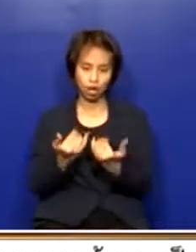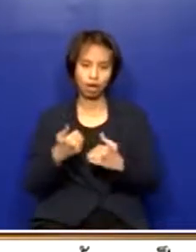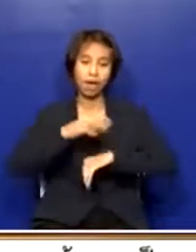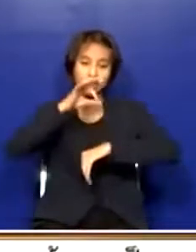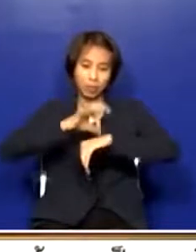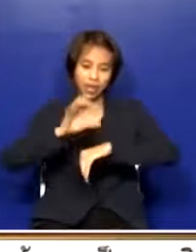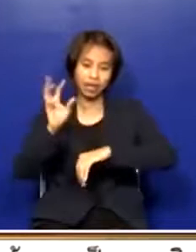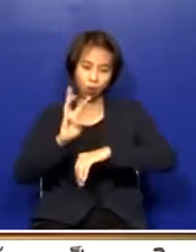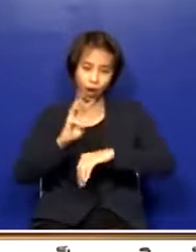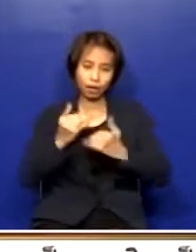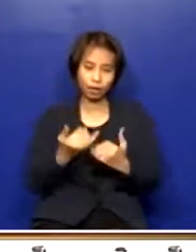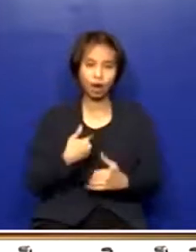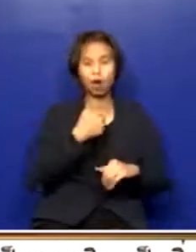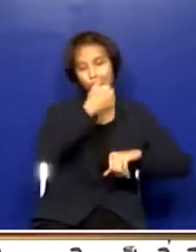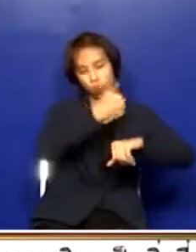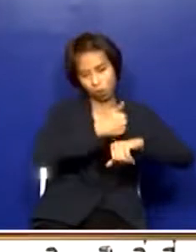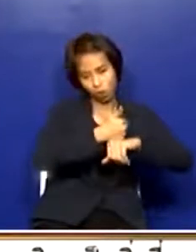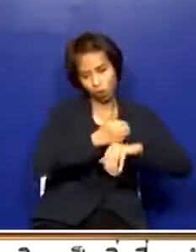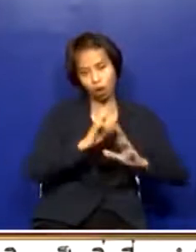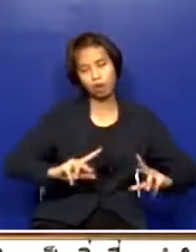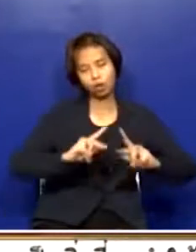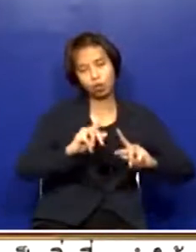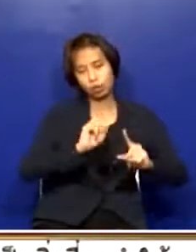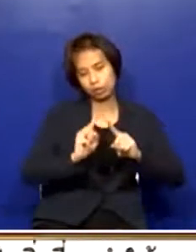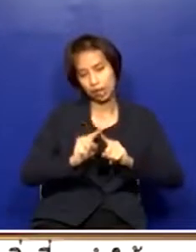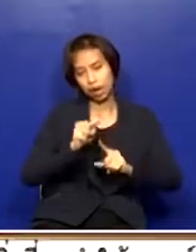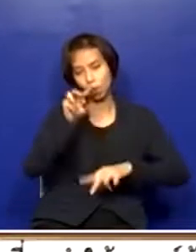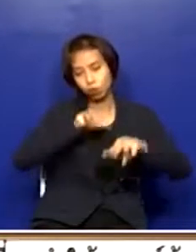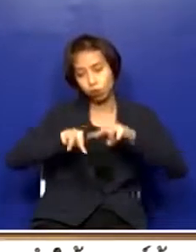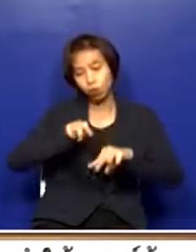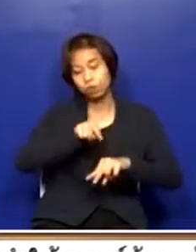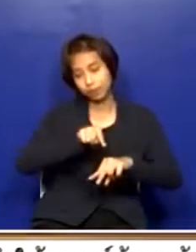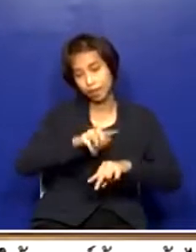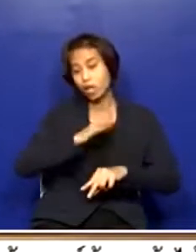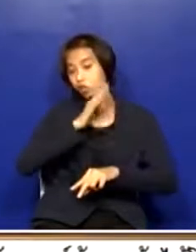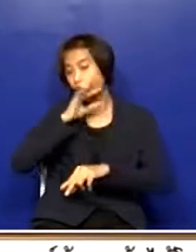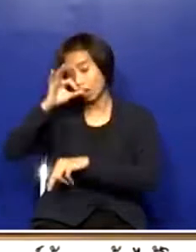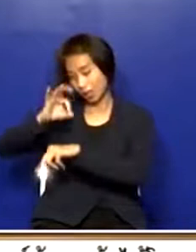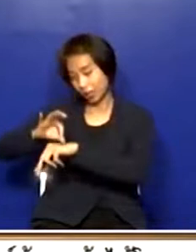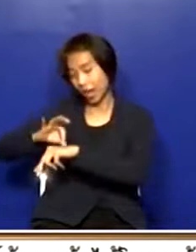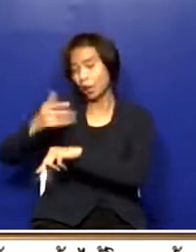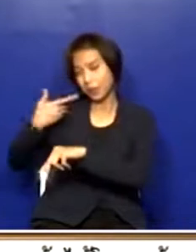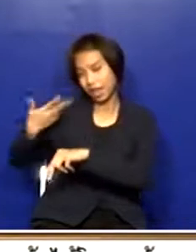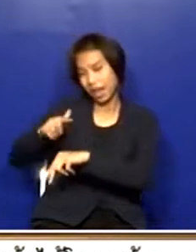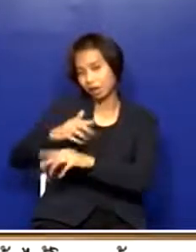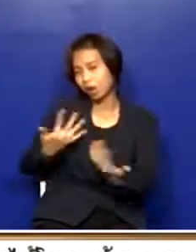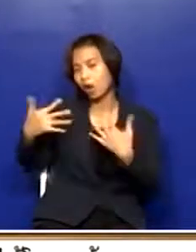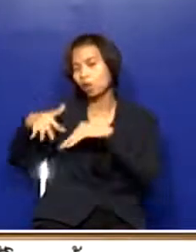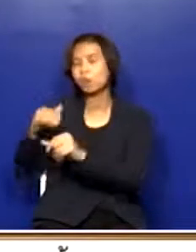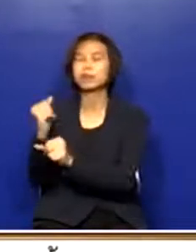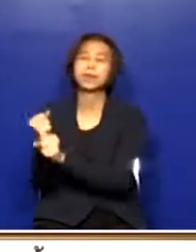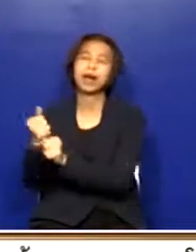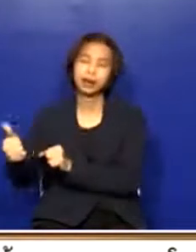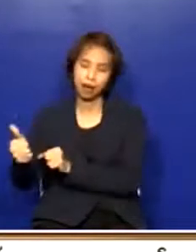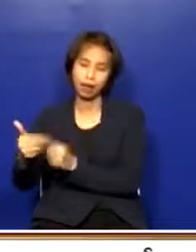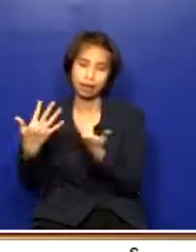ับฝ้านความแล้ว เขาจะฮางกัท่้อยใกล้ชิตปืนที่นะครับ